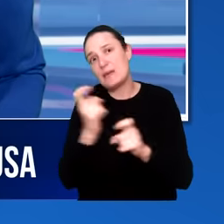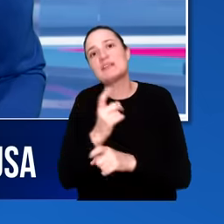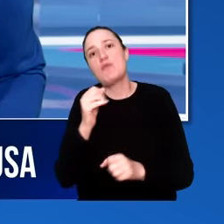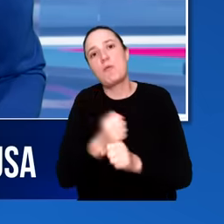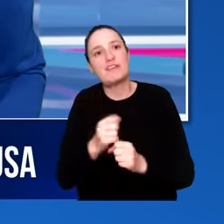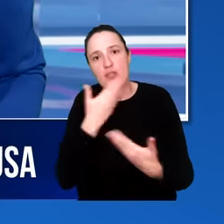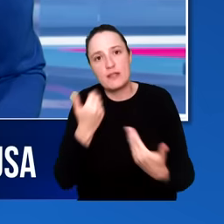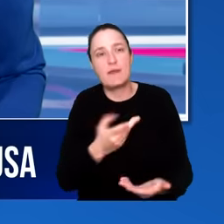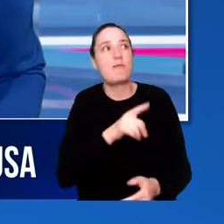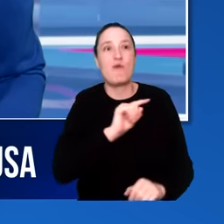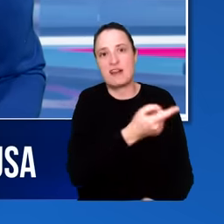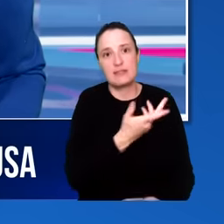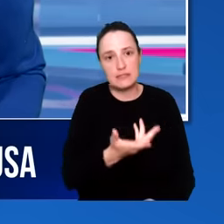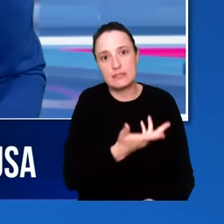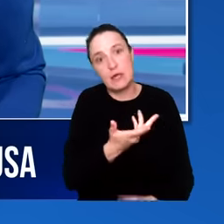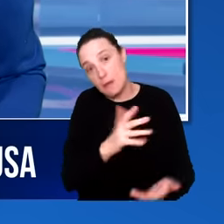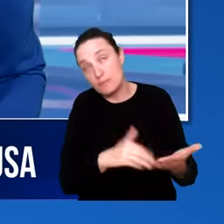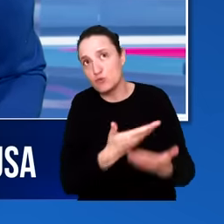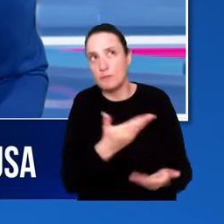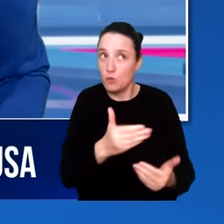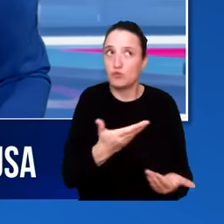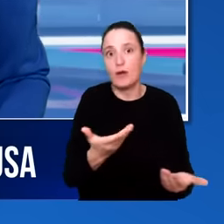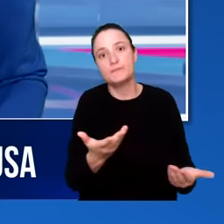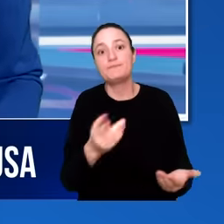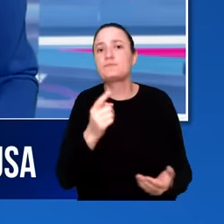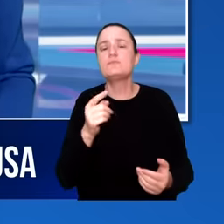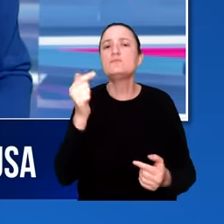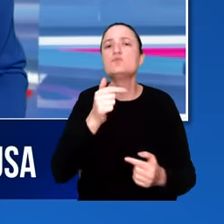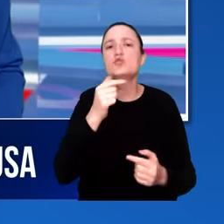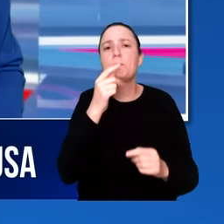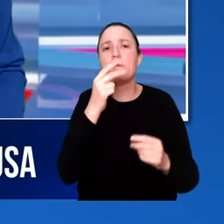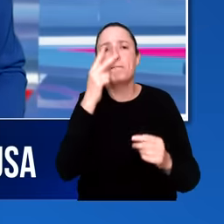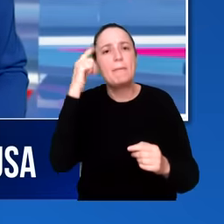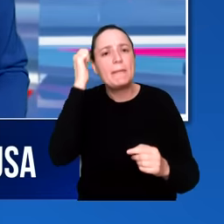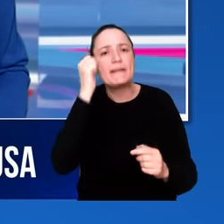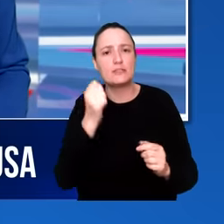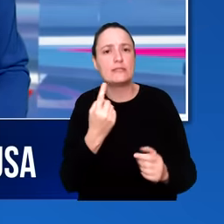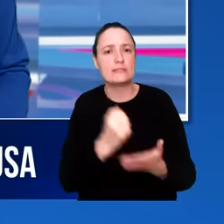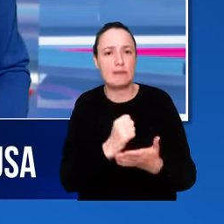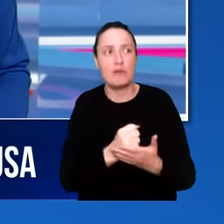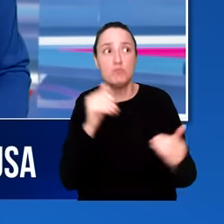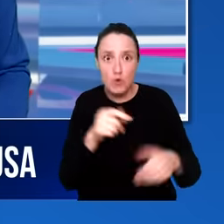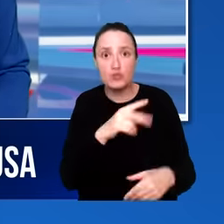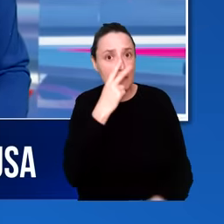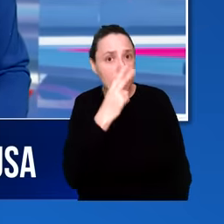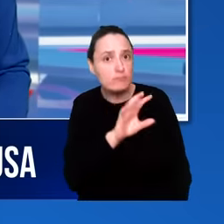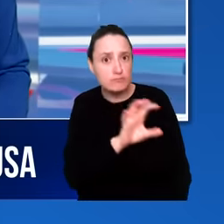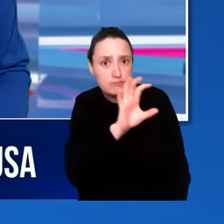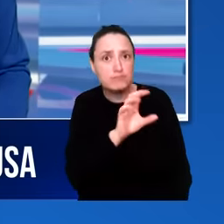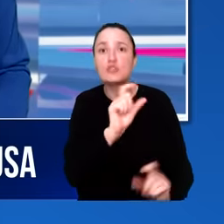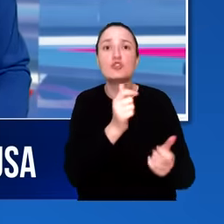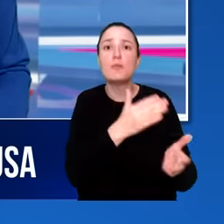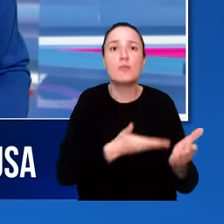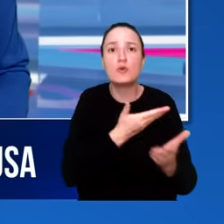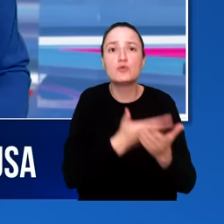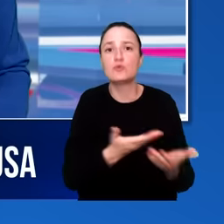Francuzów. Trzeba przypomnieć też jedną perspektywę, bo my możemy współpracować i przyglądać się temu, co oni proponują i w pewnym momencie powiedzieć tak, nie